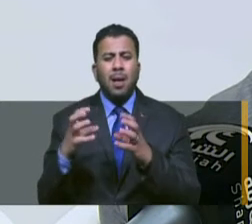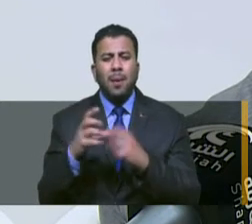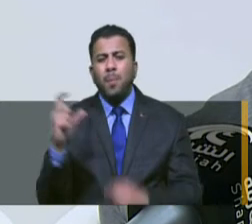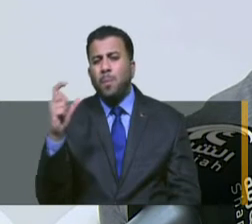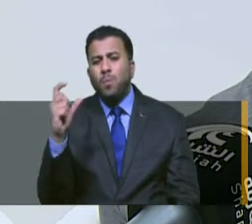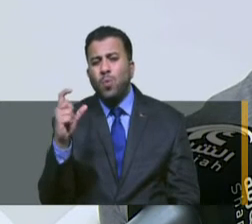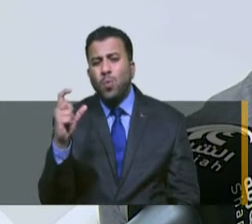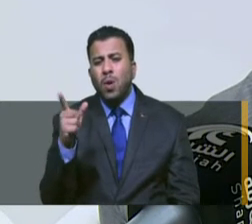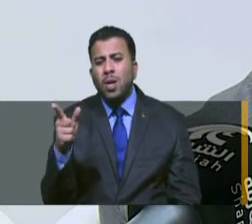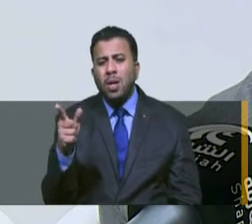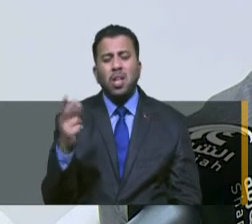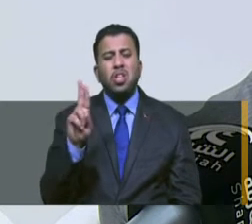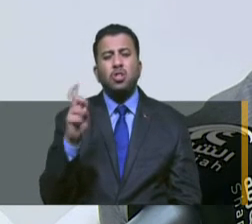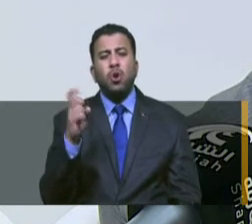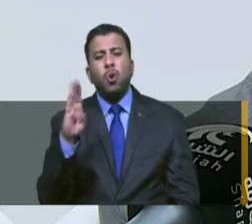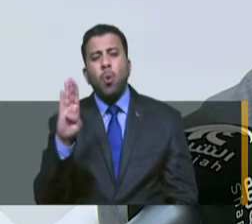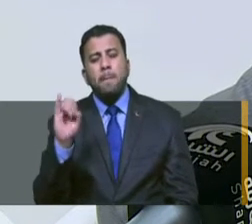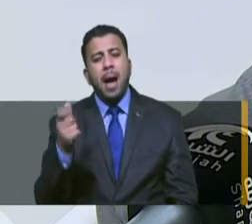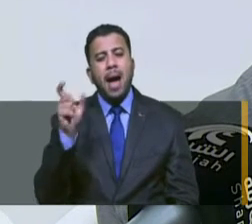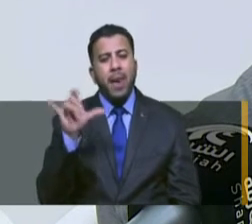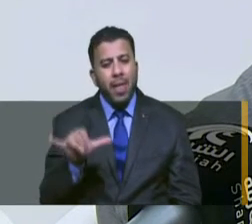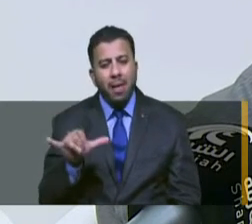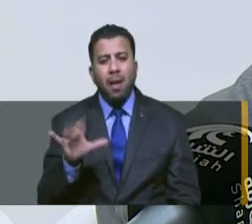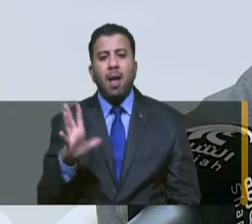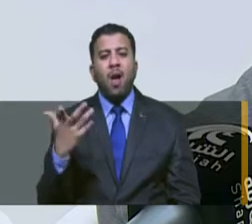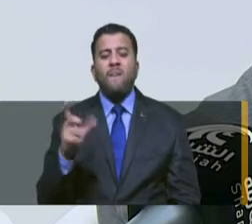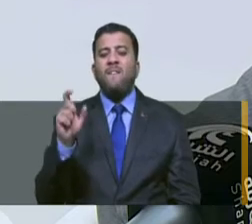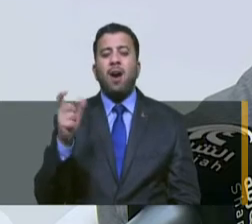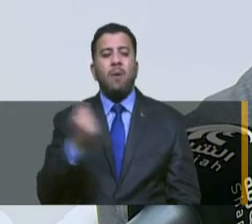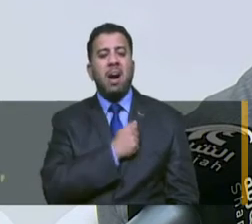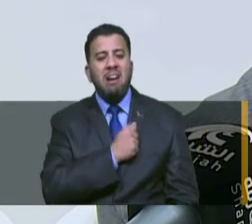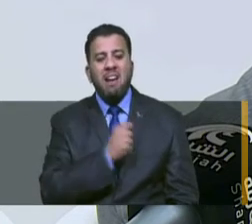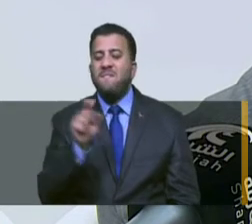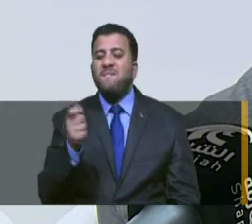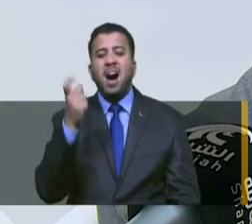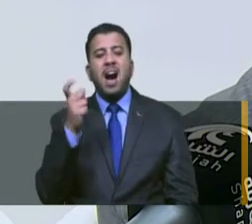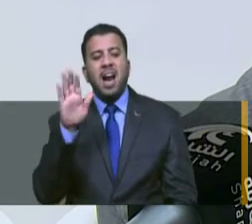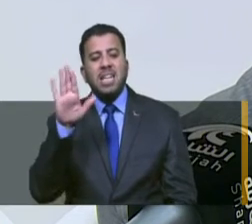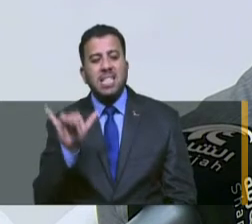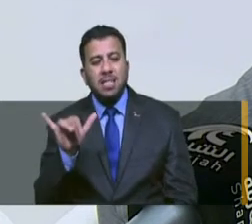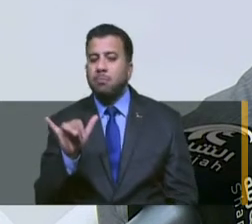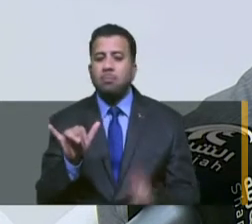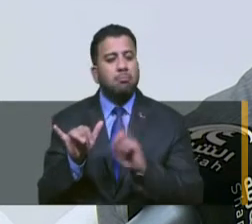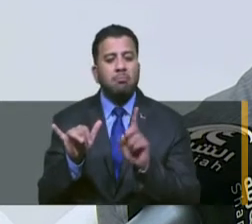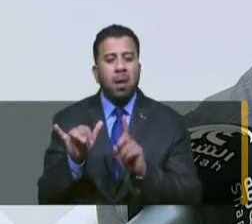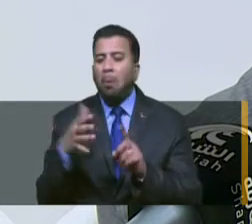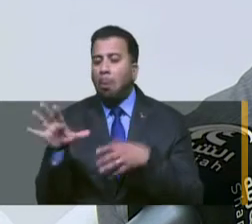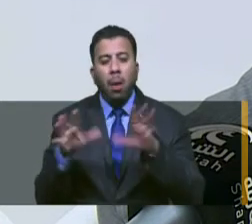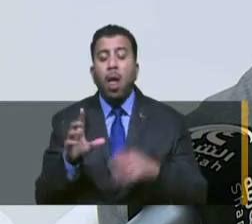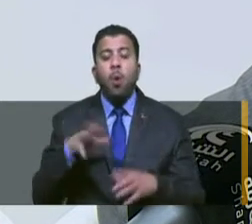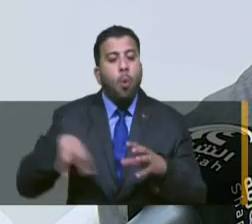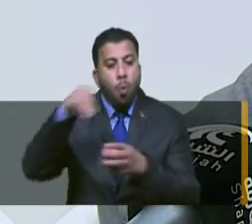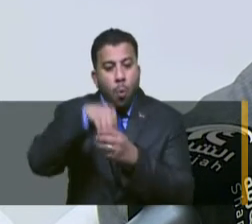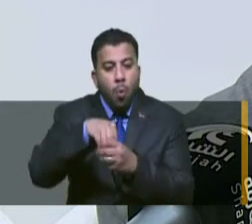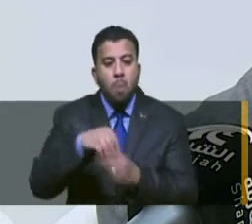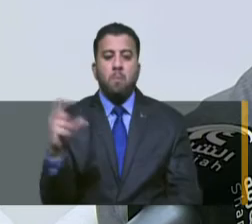هذا أصله تركماني ولا أصله فارسي ولا أصله، لا، أنا أقول هذا مسلم.